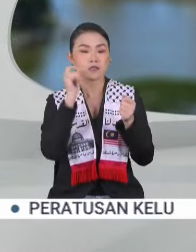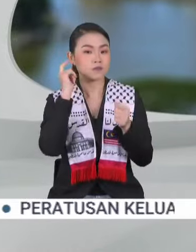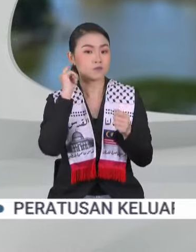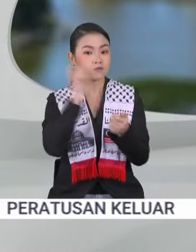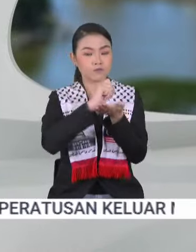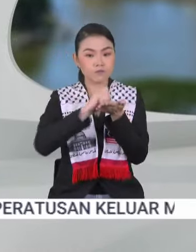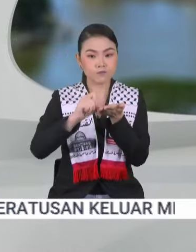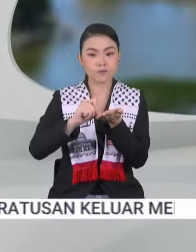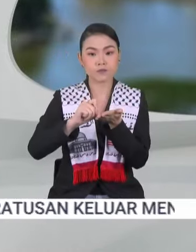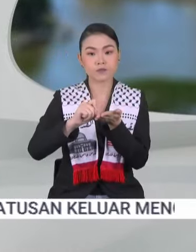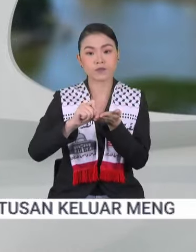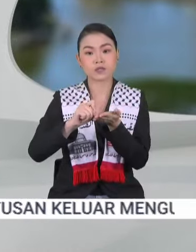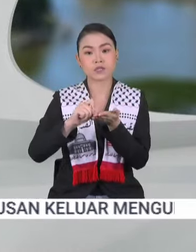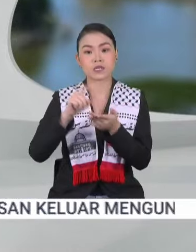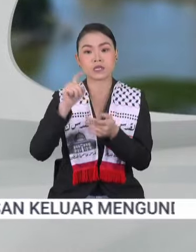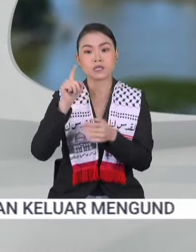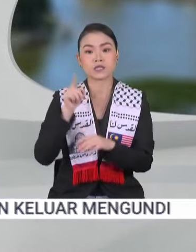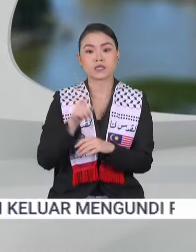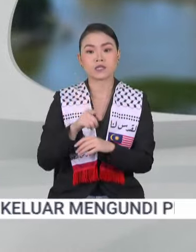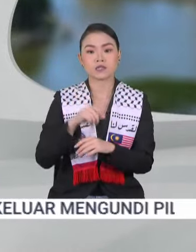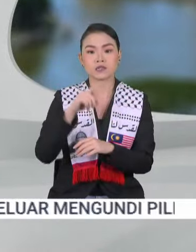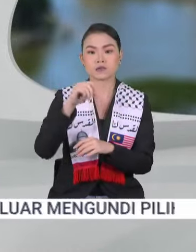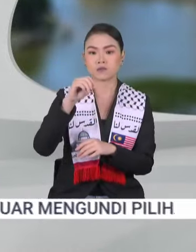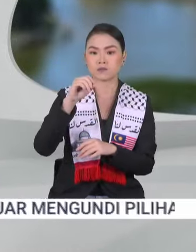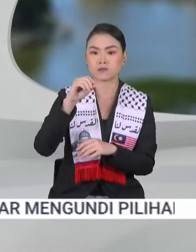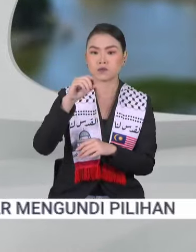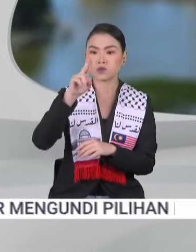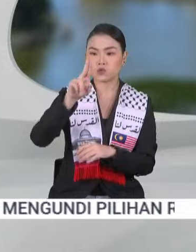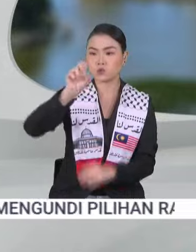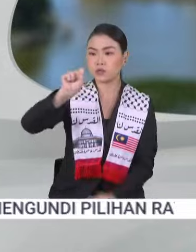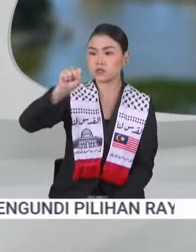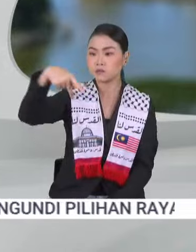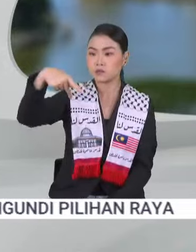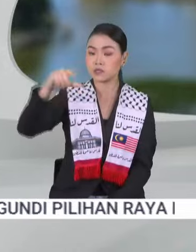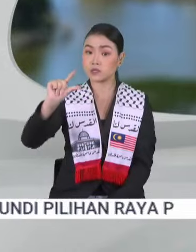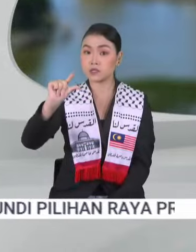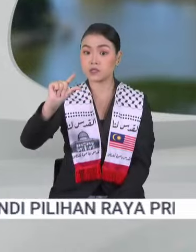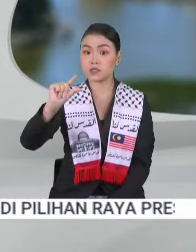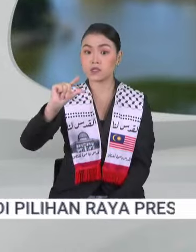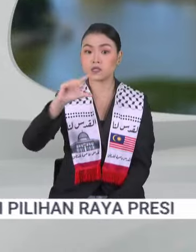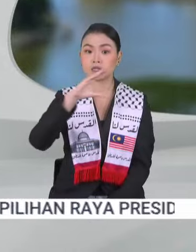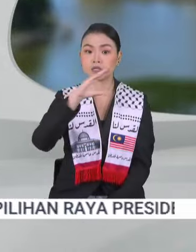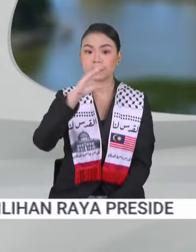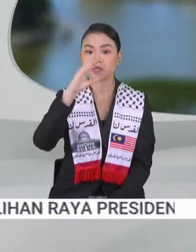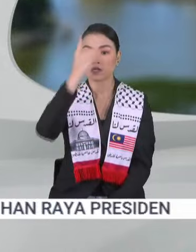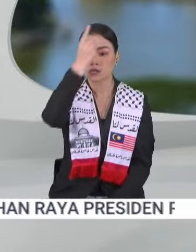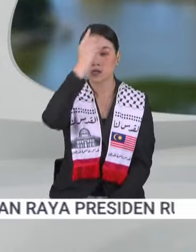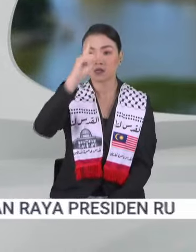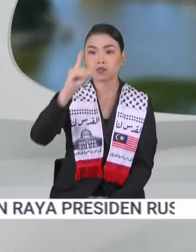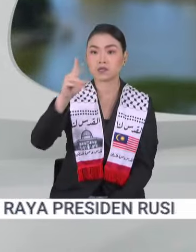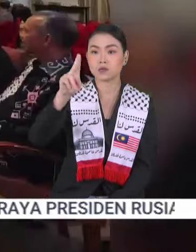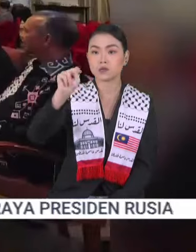advisors of United Partnership in the Gospel uspg reverend Dr duncen